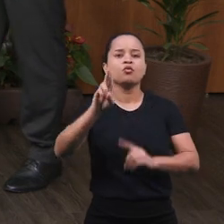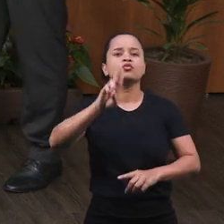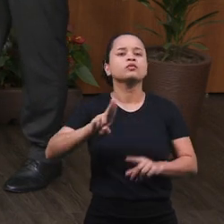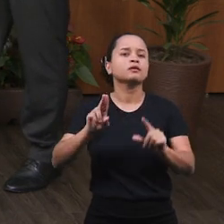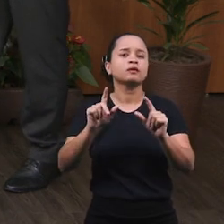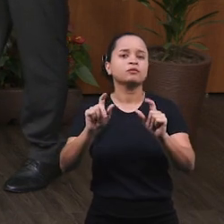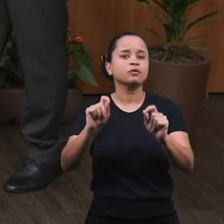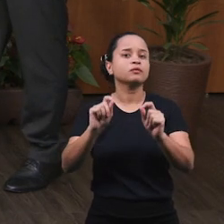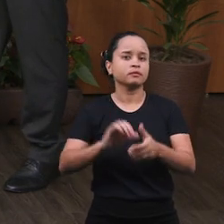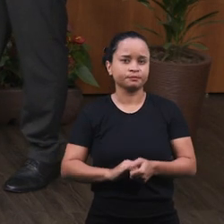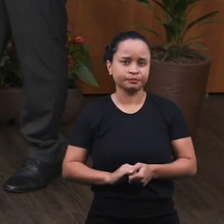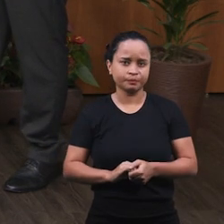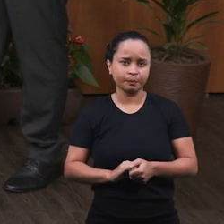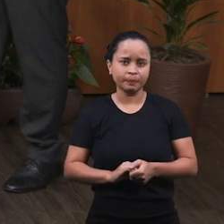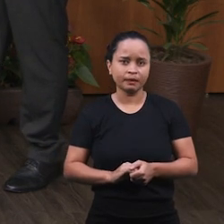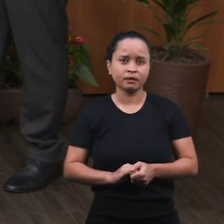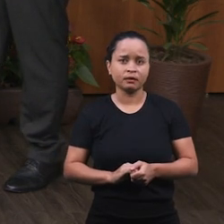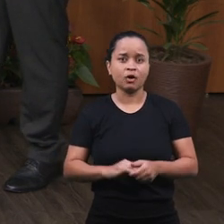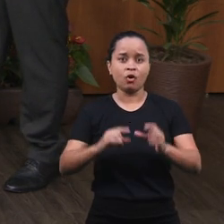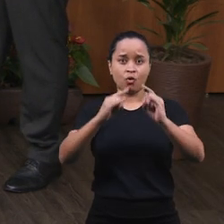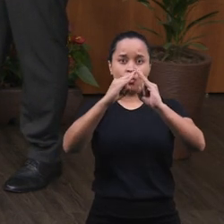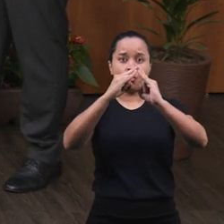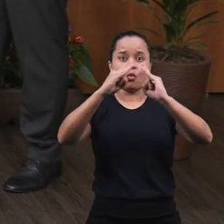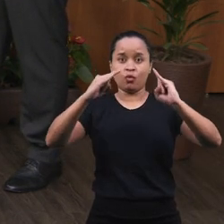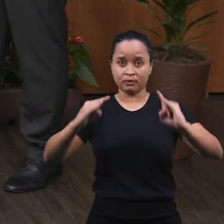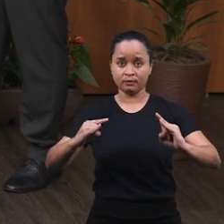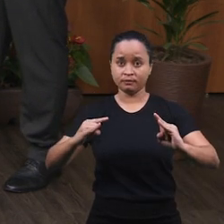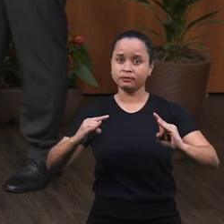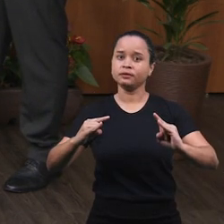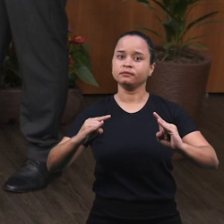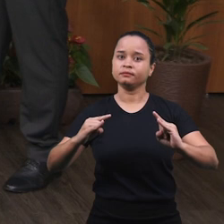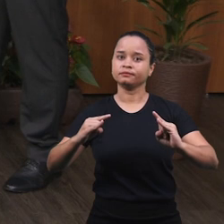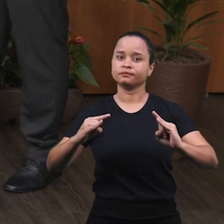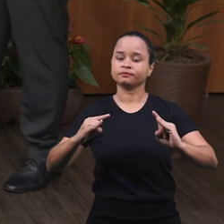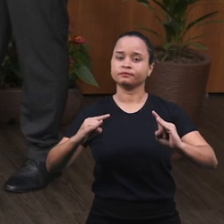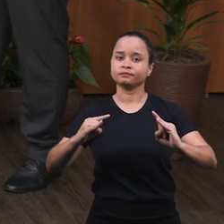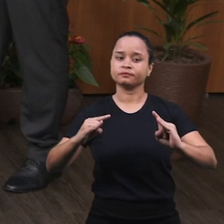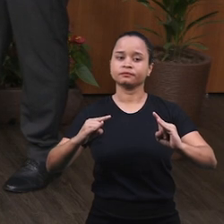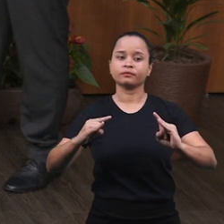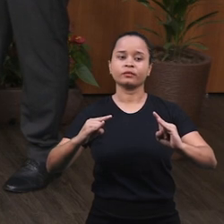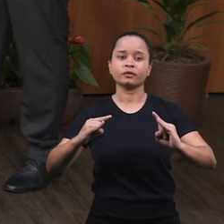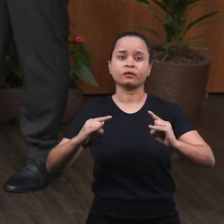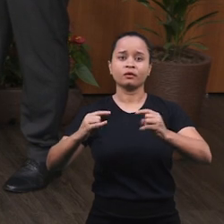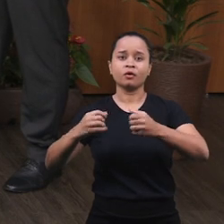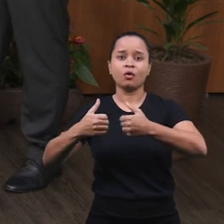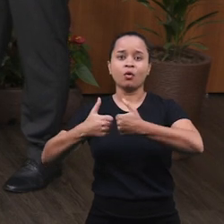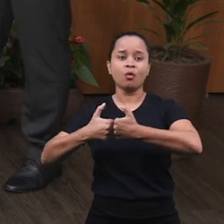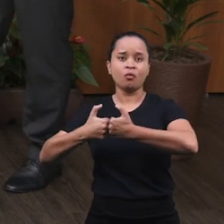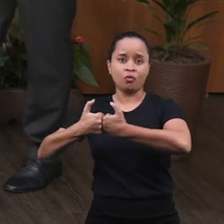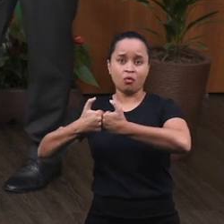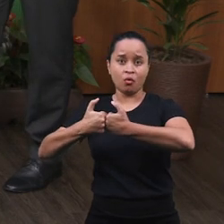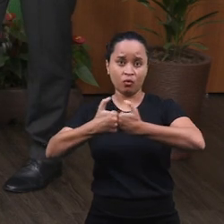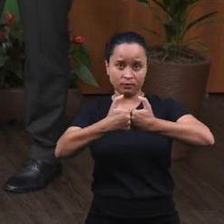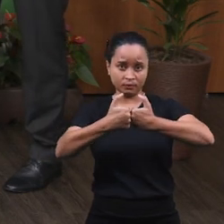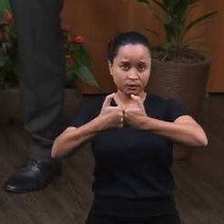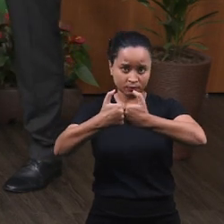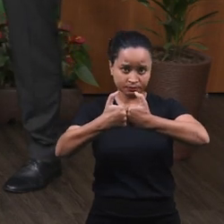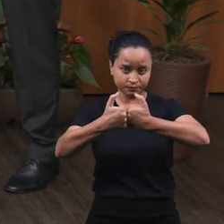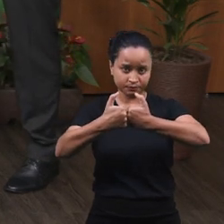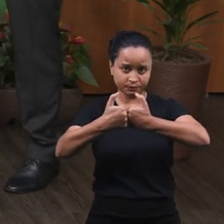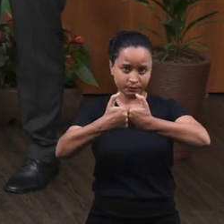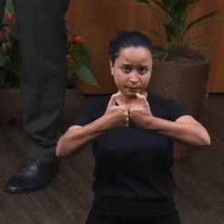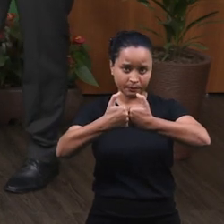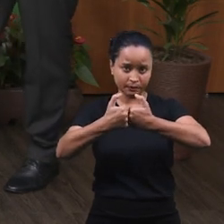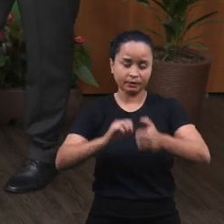au tabernacle, comme nous le voyons ici, dans une illustration sur ce temple mobile